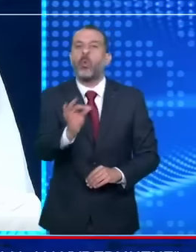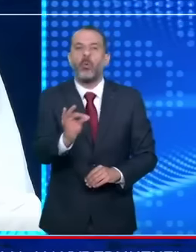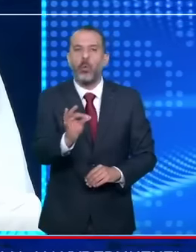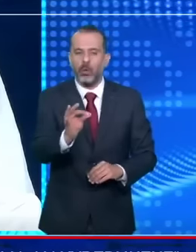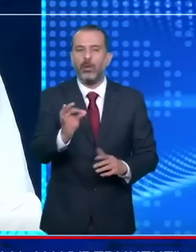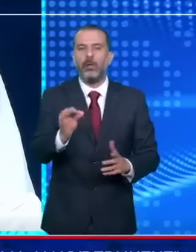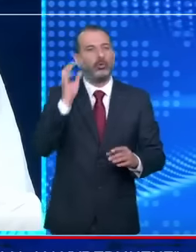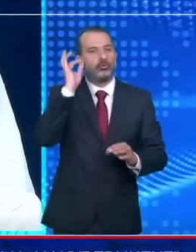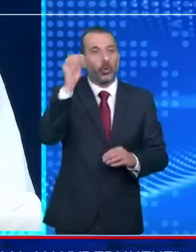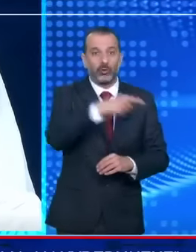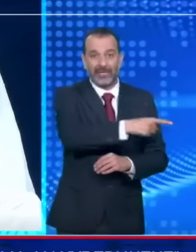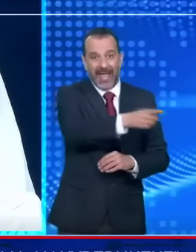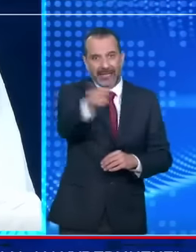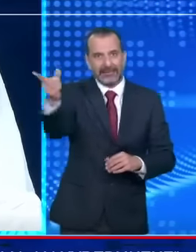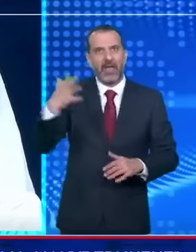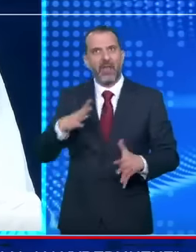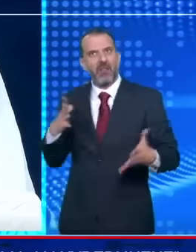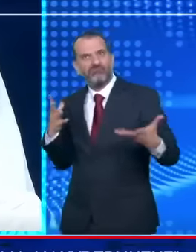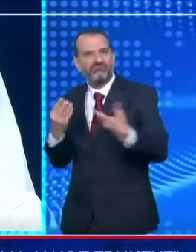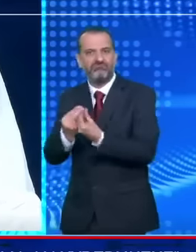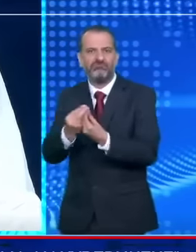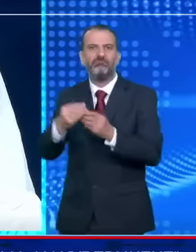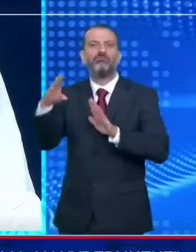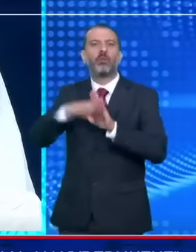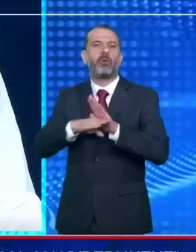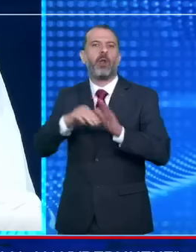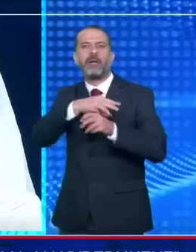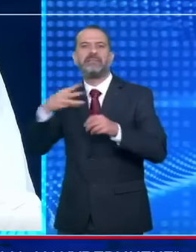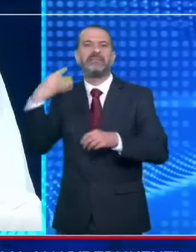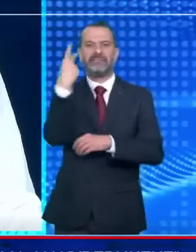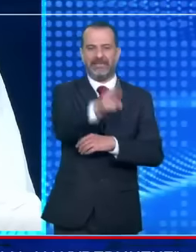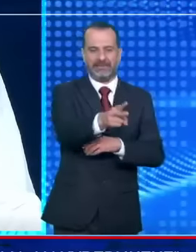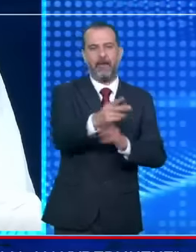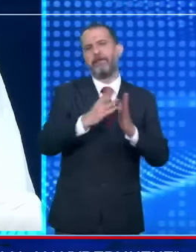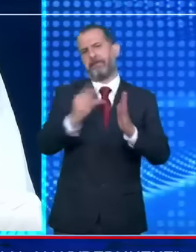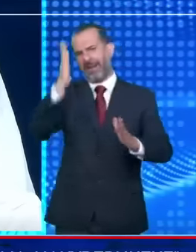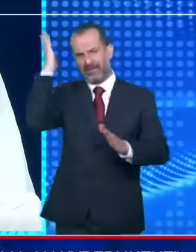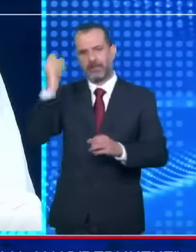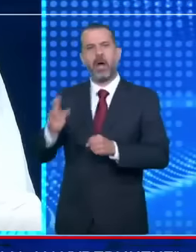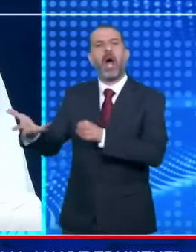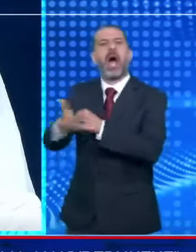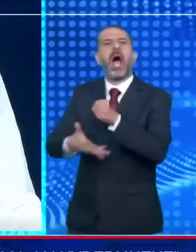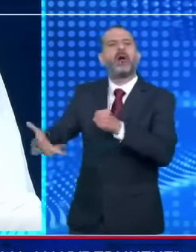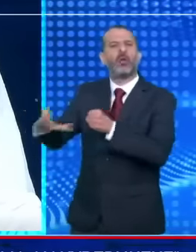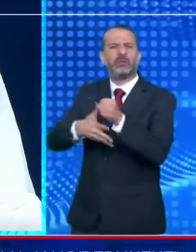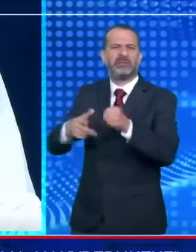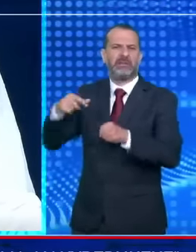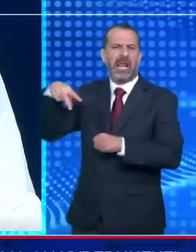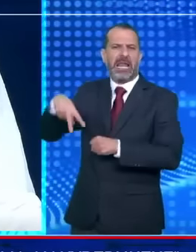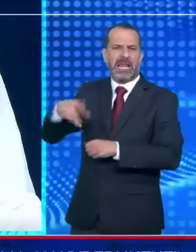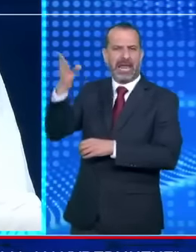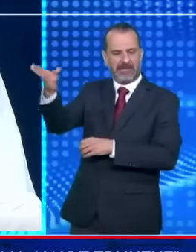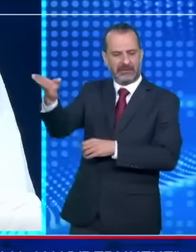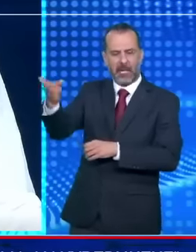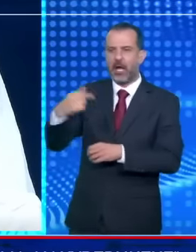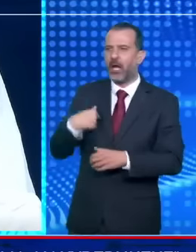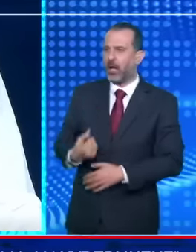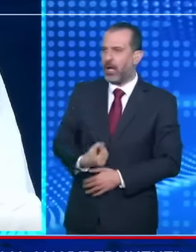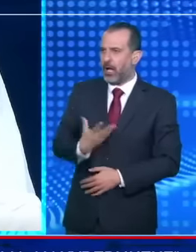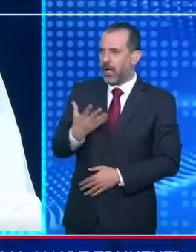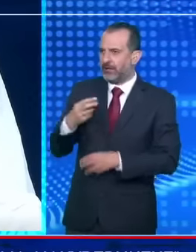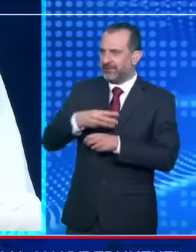του σε αυτό το πρόγραμμα. Δηλαδή, εάν κάποιος είναι αγρότης στην Θεσσαλία, μπορεί να πάει, θα πάει